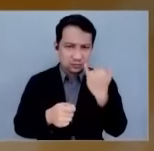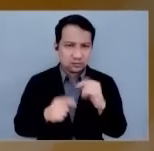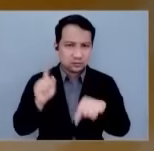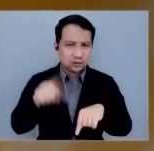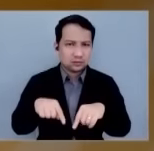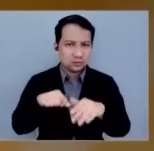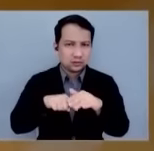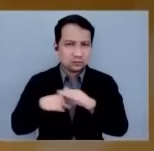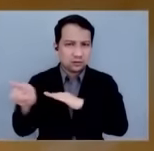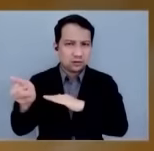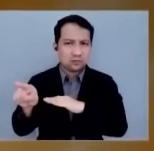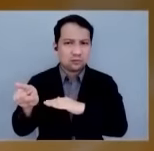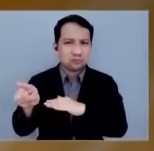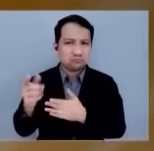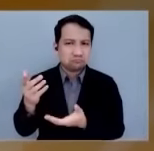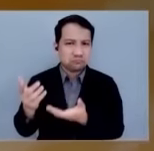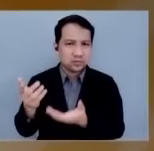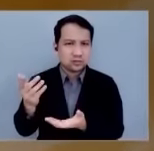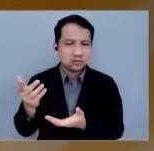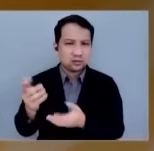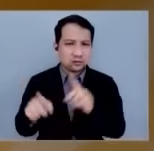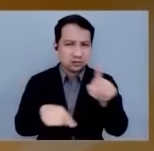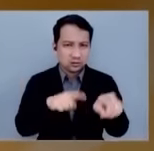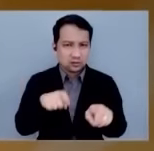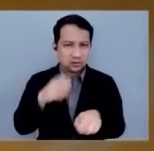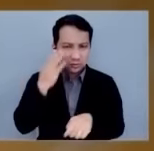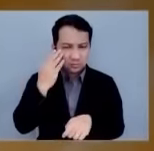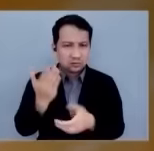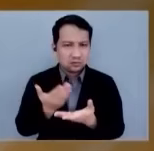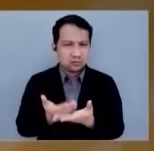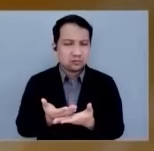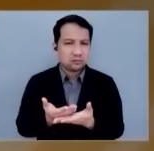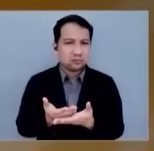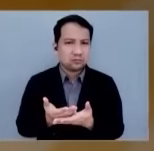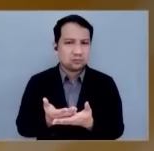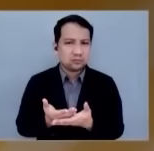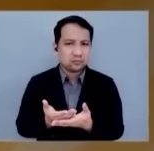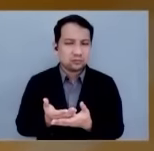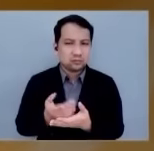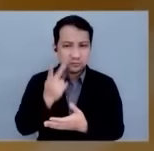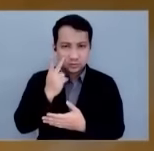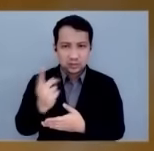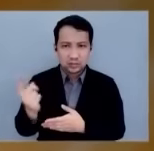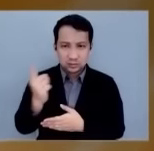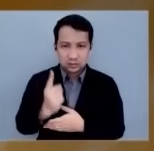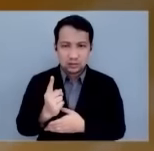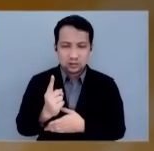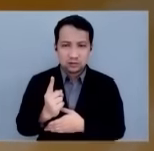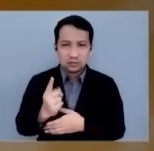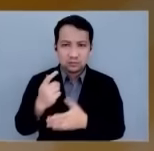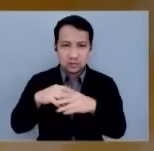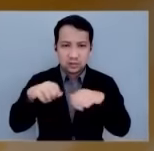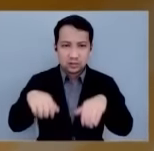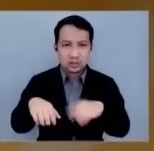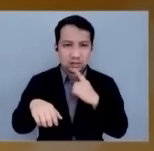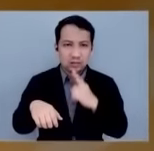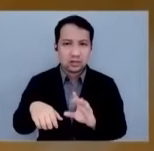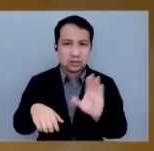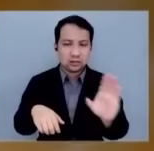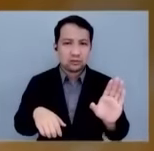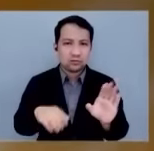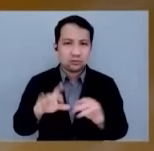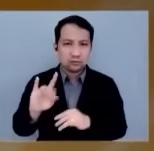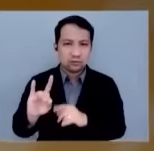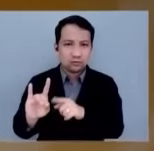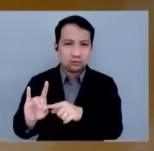nakalabas. So nagtanong-tanong po kami hanggang sa may pumunta pong kapitbahay na aso daw